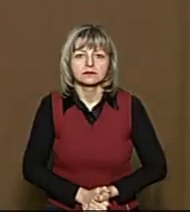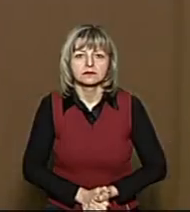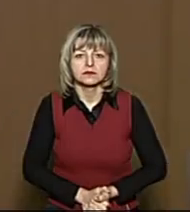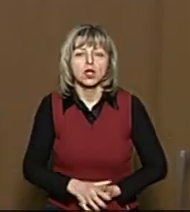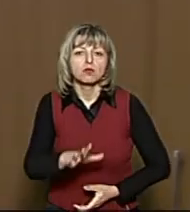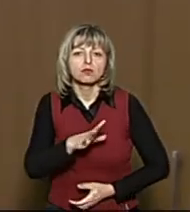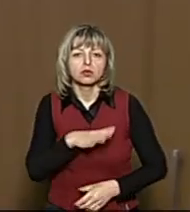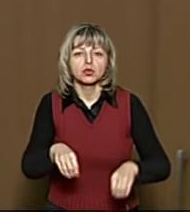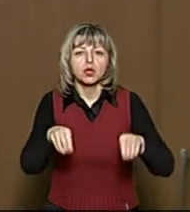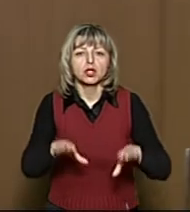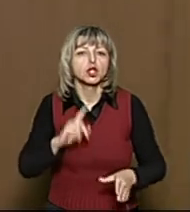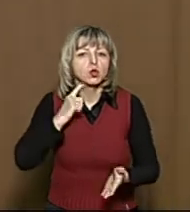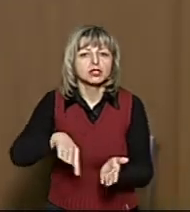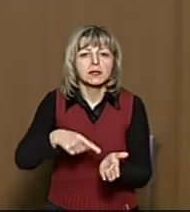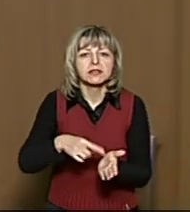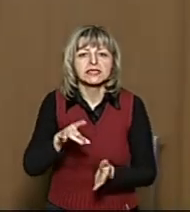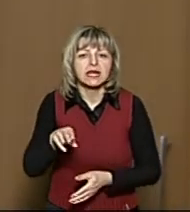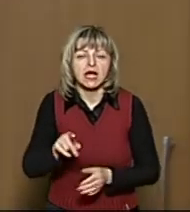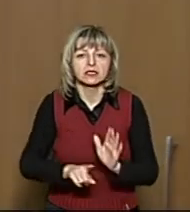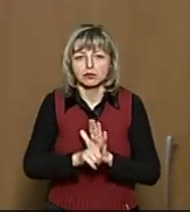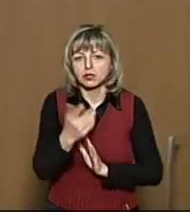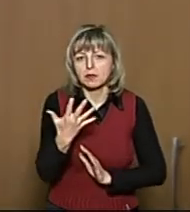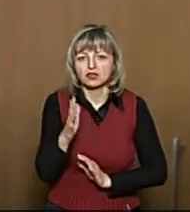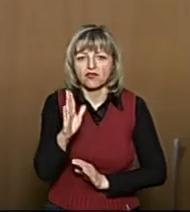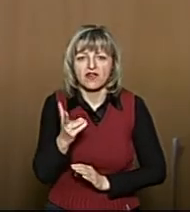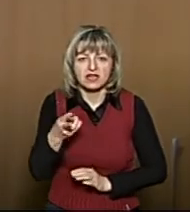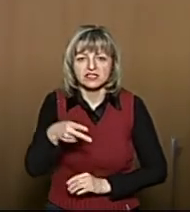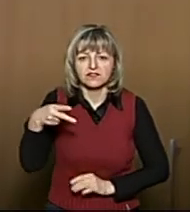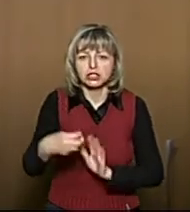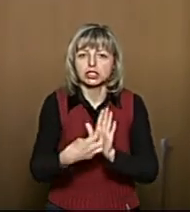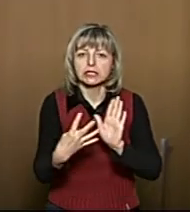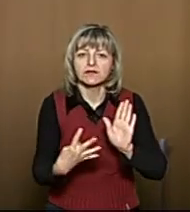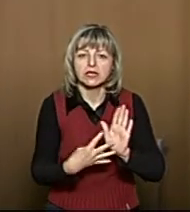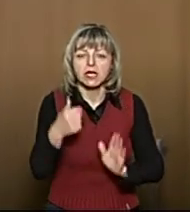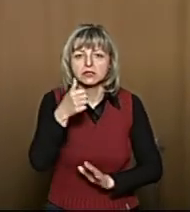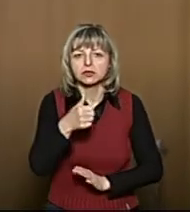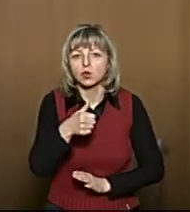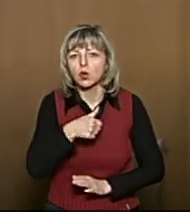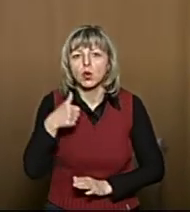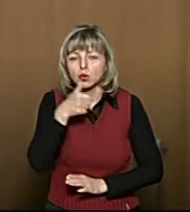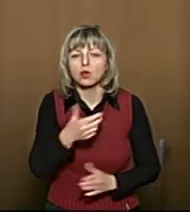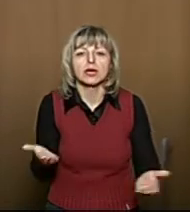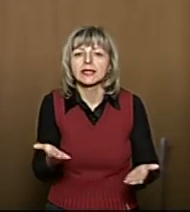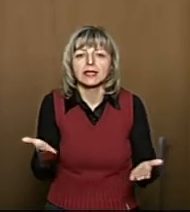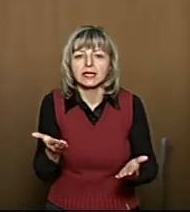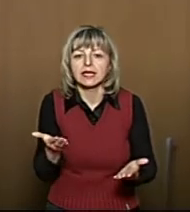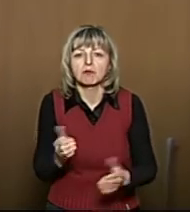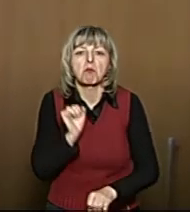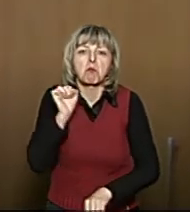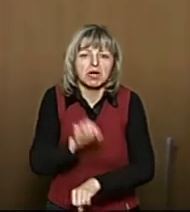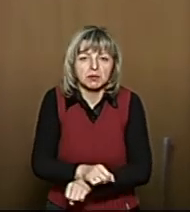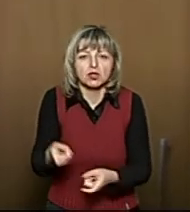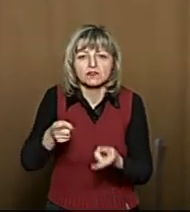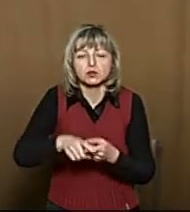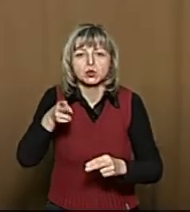Було рішення Луцької міської ради від 5 вересня 2019 року, яким було припинено у зв'язку